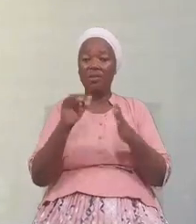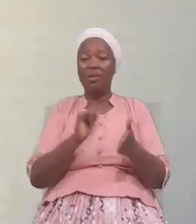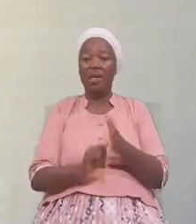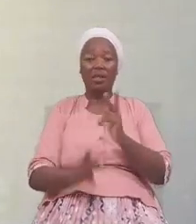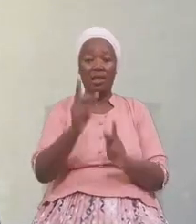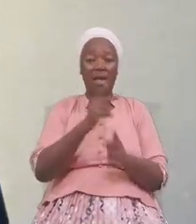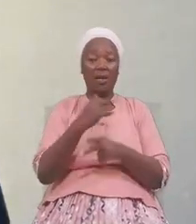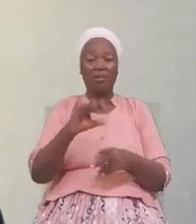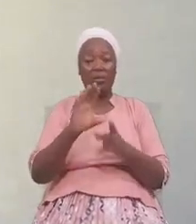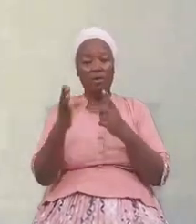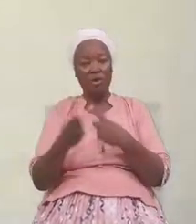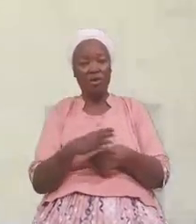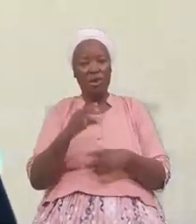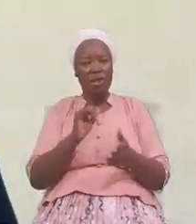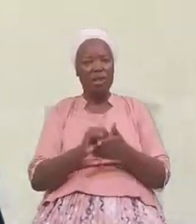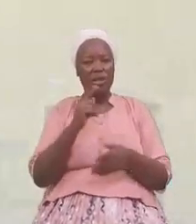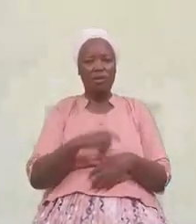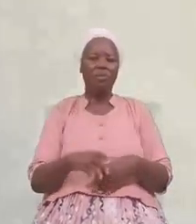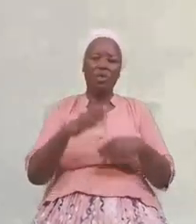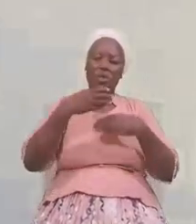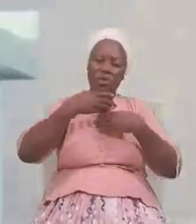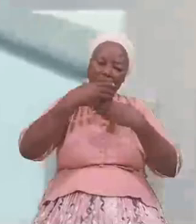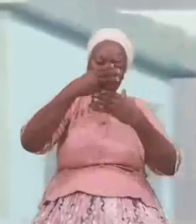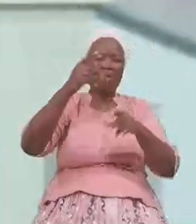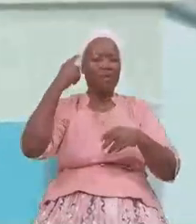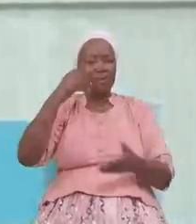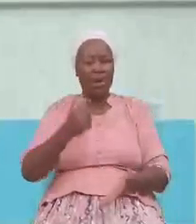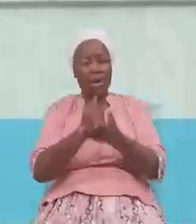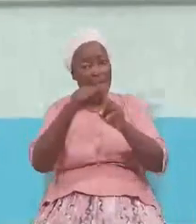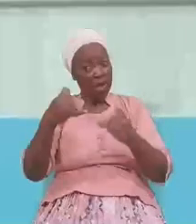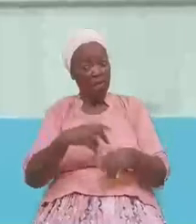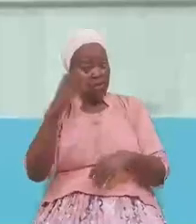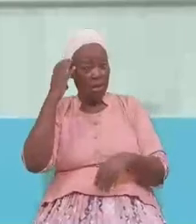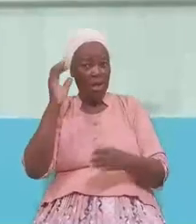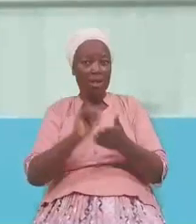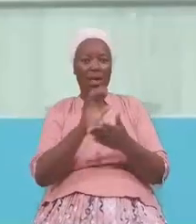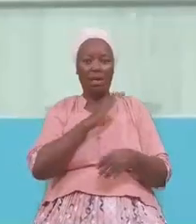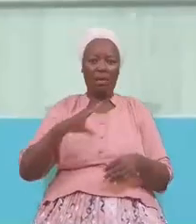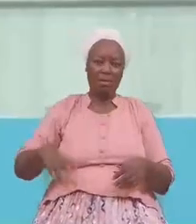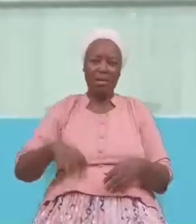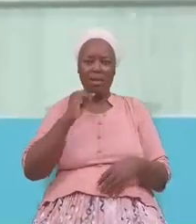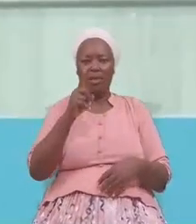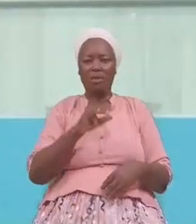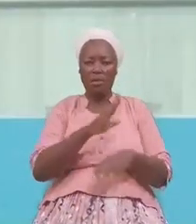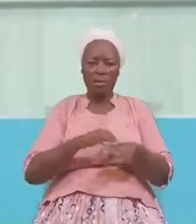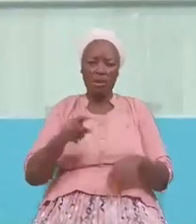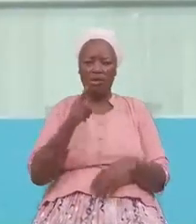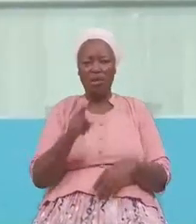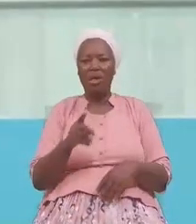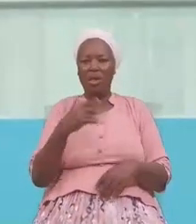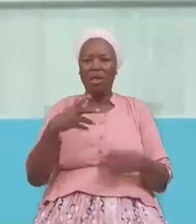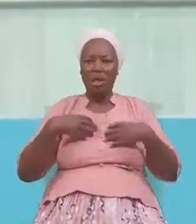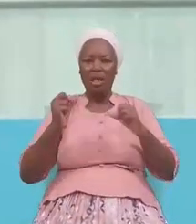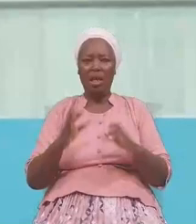condition et tu cries au secours. Maintenant, tu entends que Christ t'appelle, le guérisseur